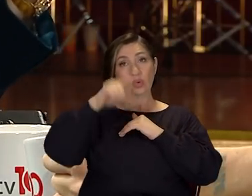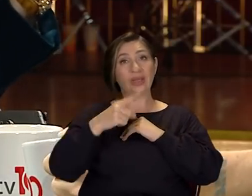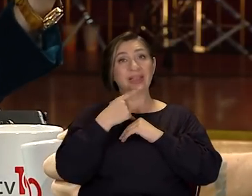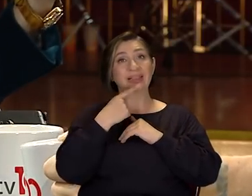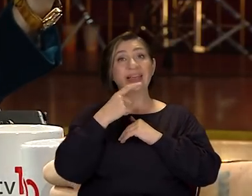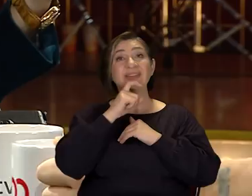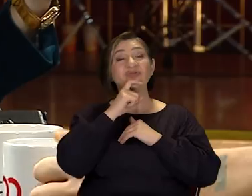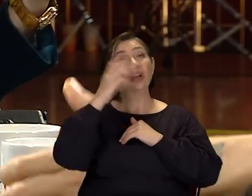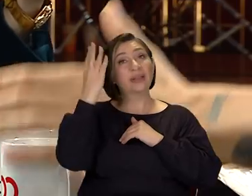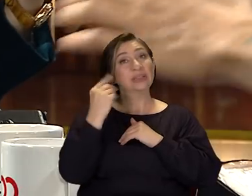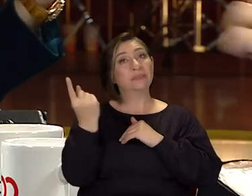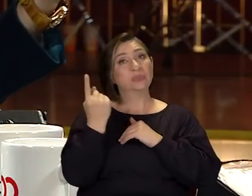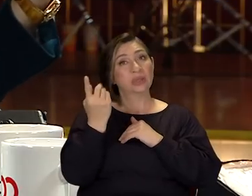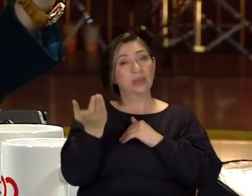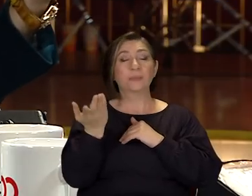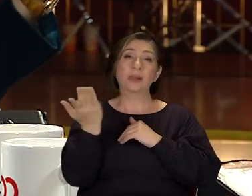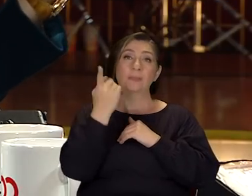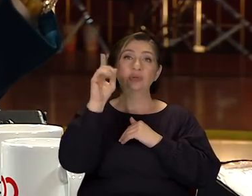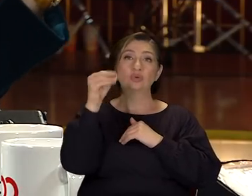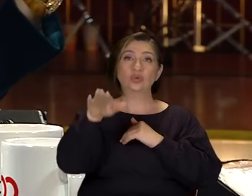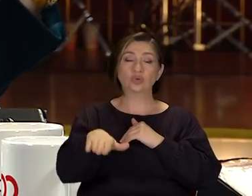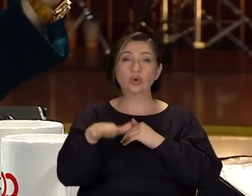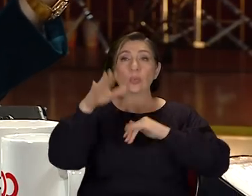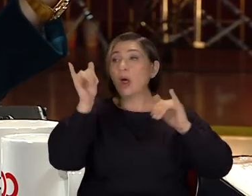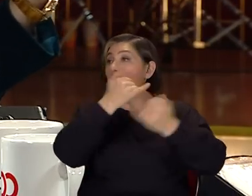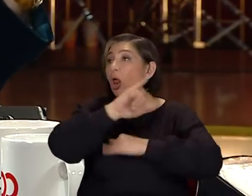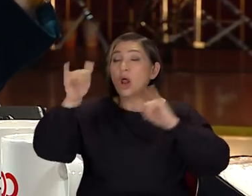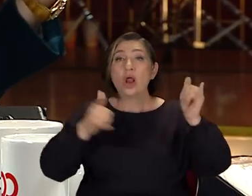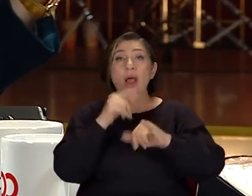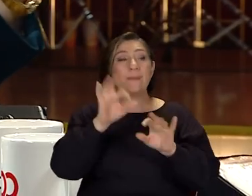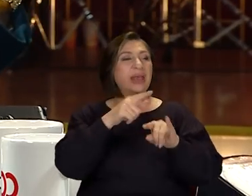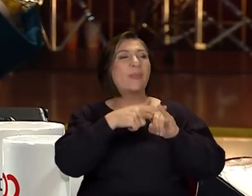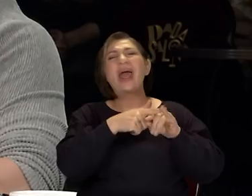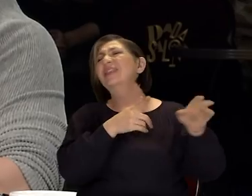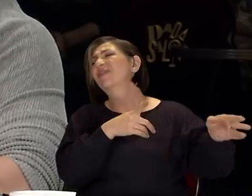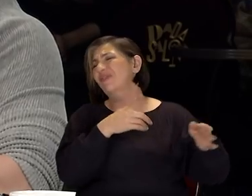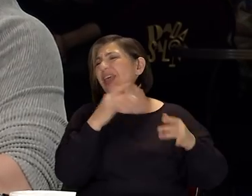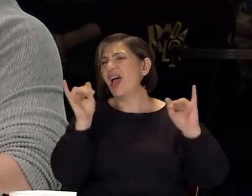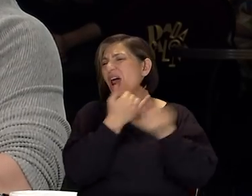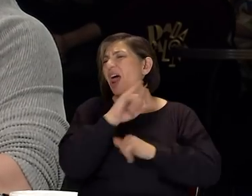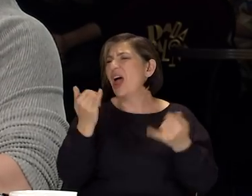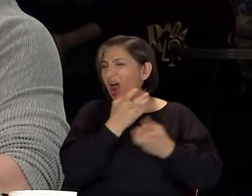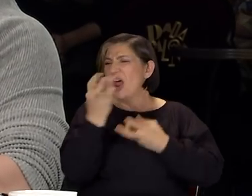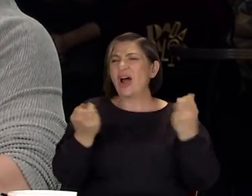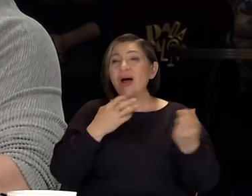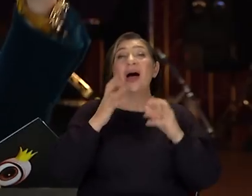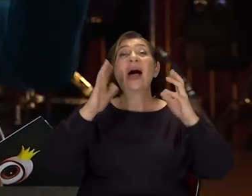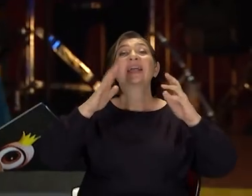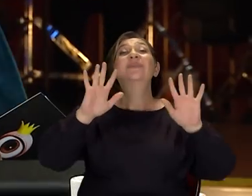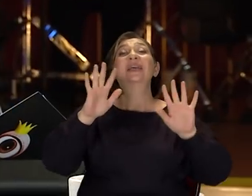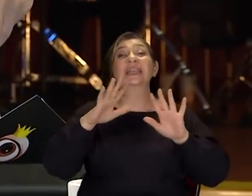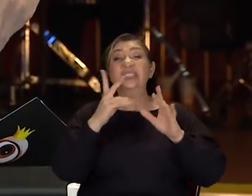dilinde yanlış anlaşılan bir şey. Mesela bir çocuk çok hop hop hop zıplıyorsa ona herkes diyor ki bu hiperaktif. Yani aktif değil